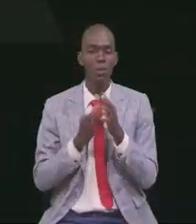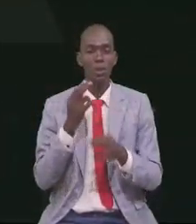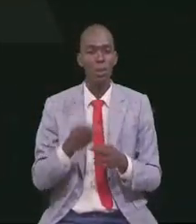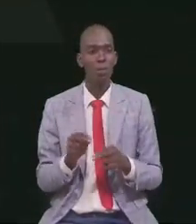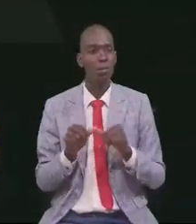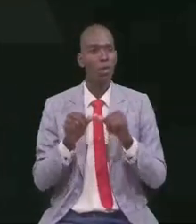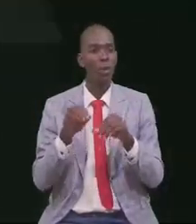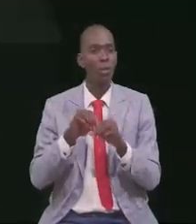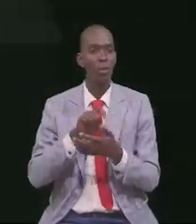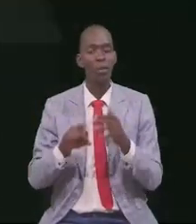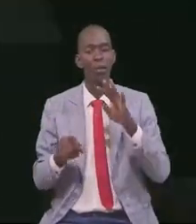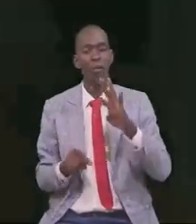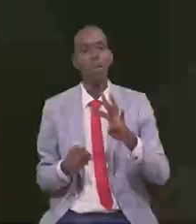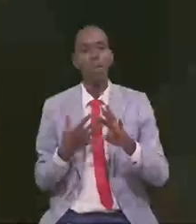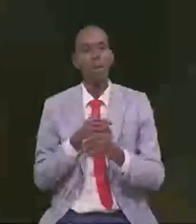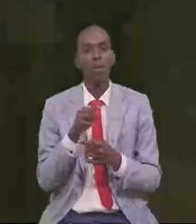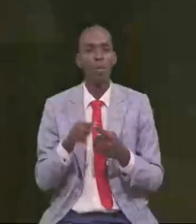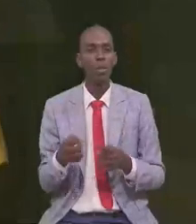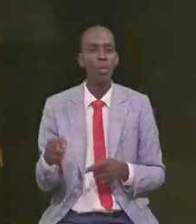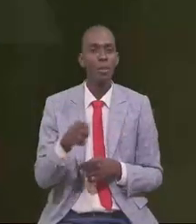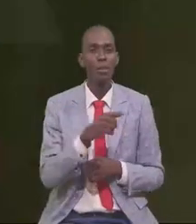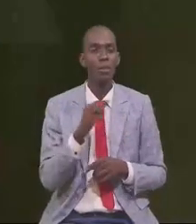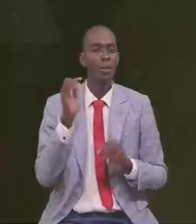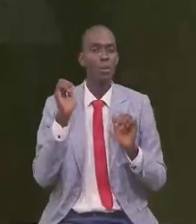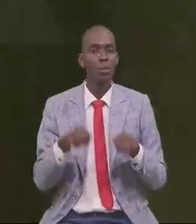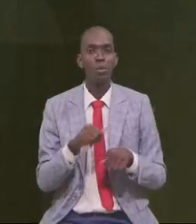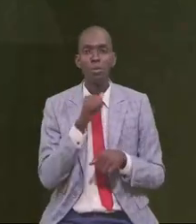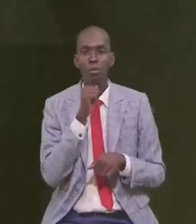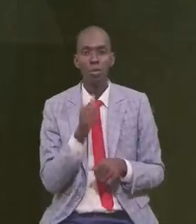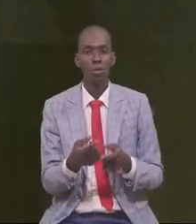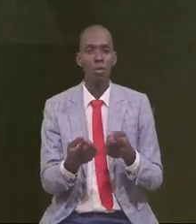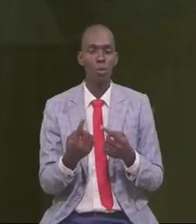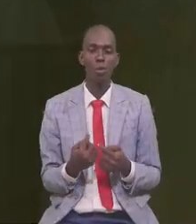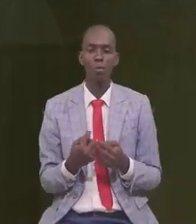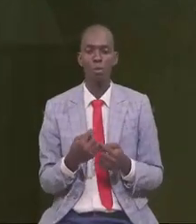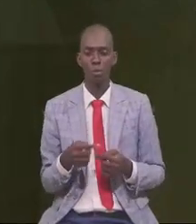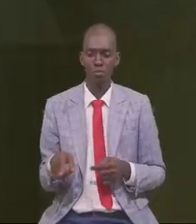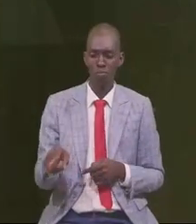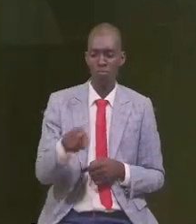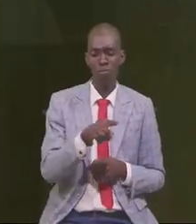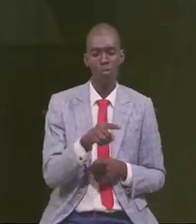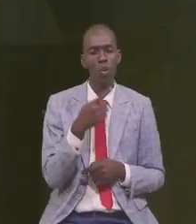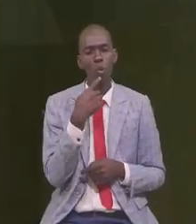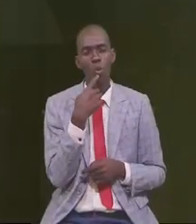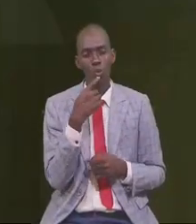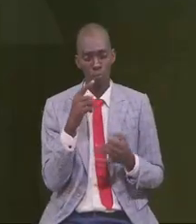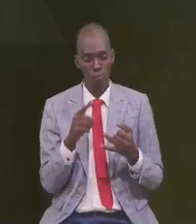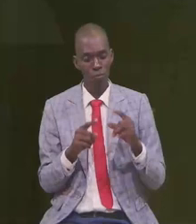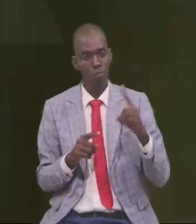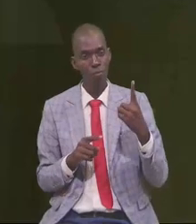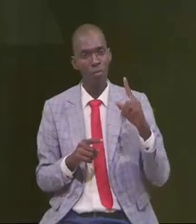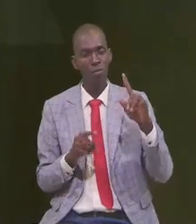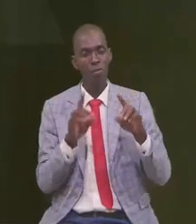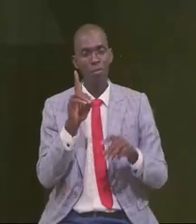Verset 4 dit, comme il ne pouvait l'aborder, comme il le désire, c'est qu'il est il,